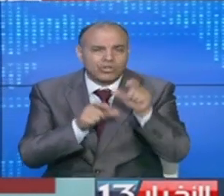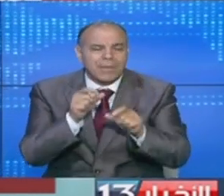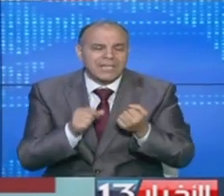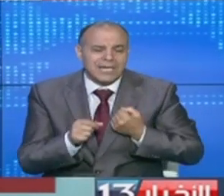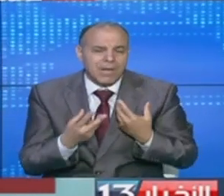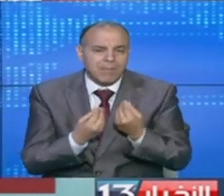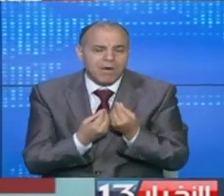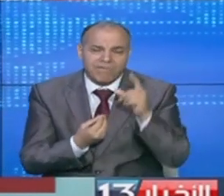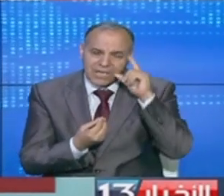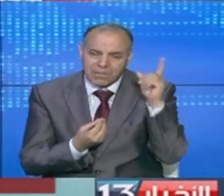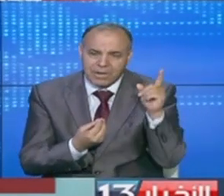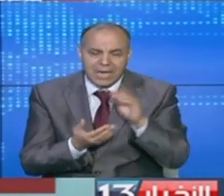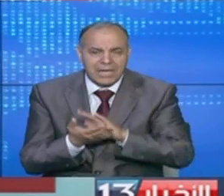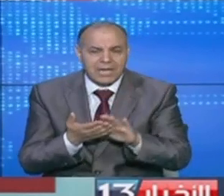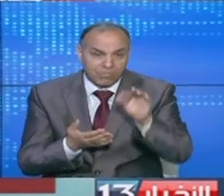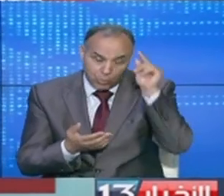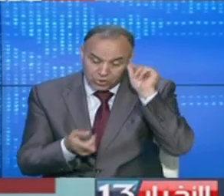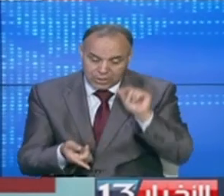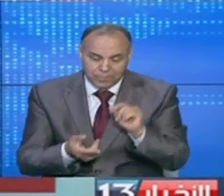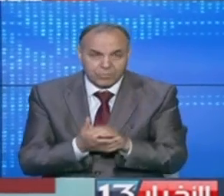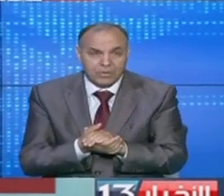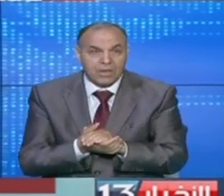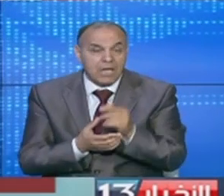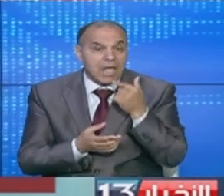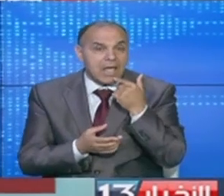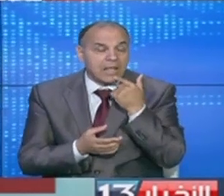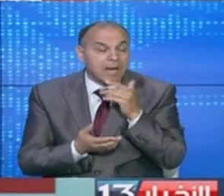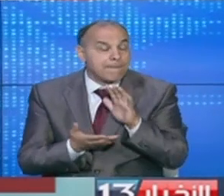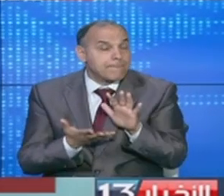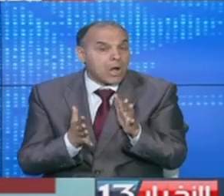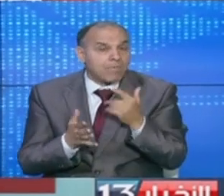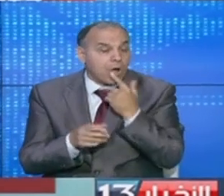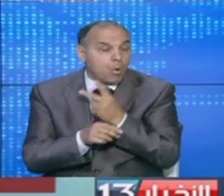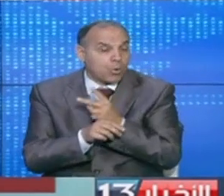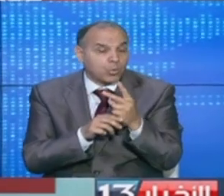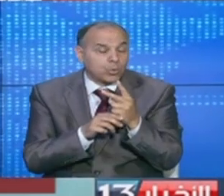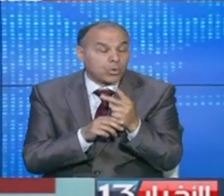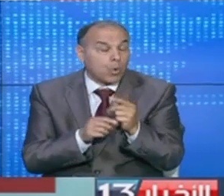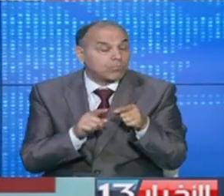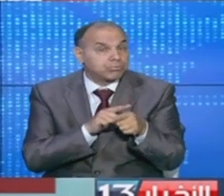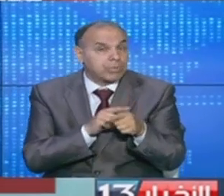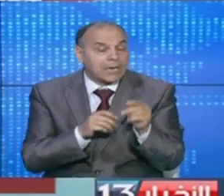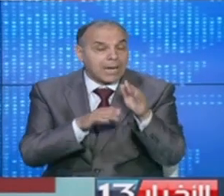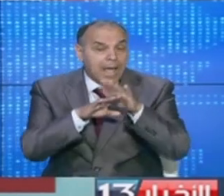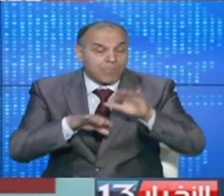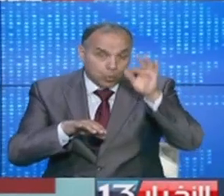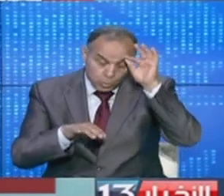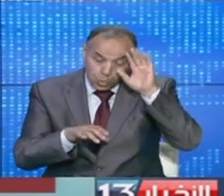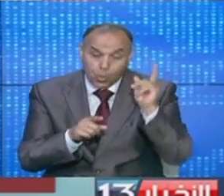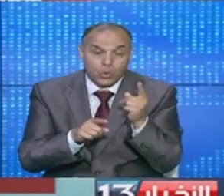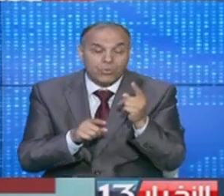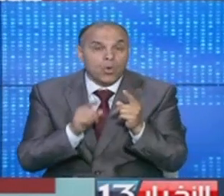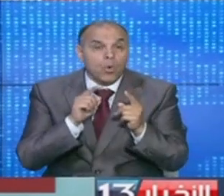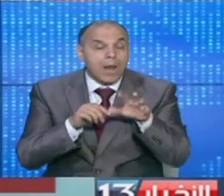الارهابيه في ليبيا على الاراضي التونسيه وهو ما يشكل خطوره بالغه على الامن القومي لتونس